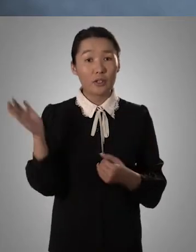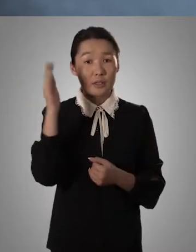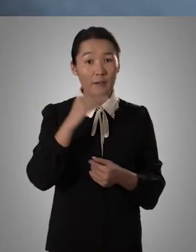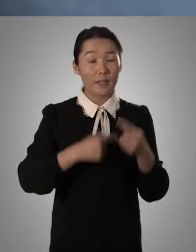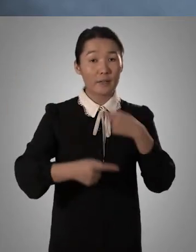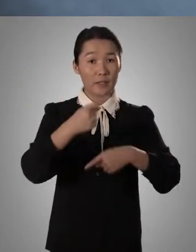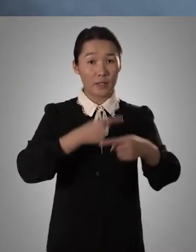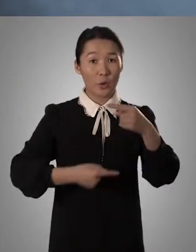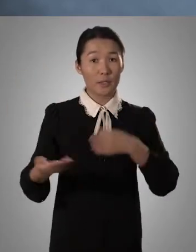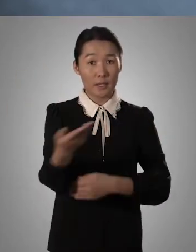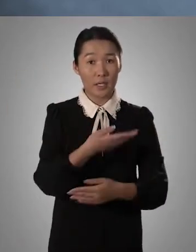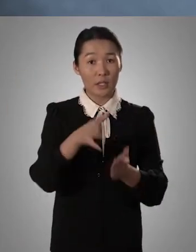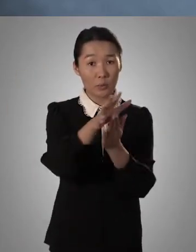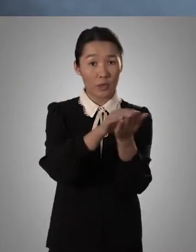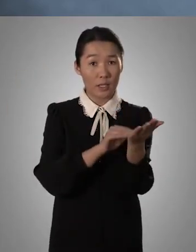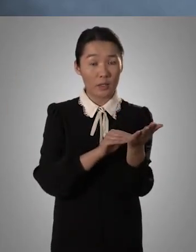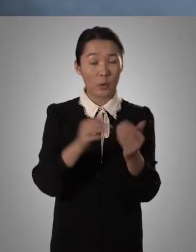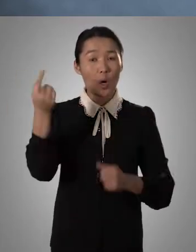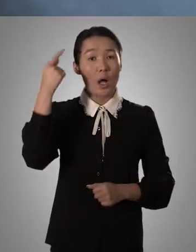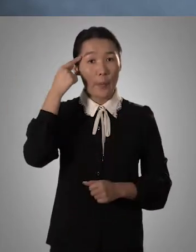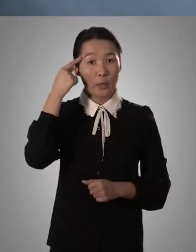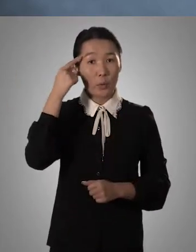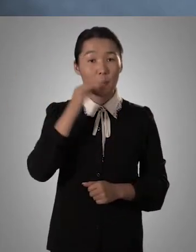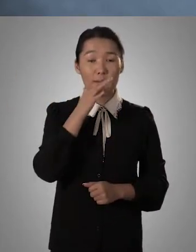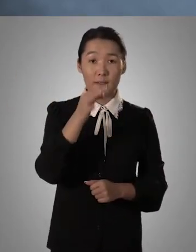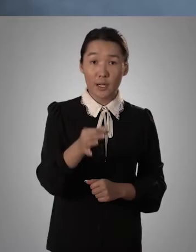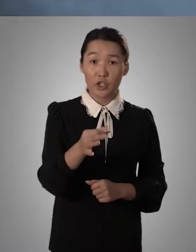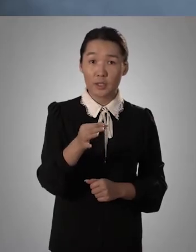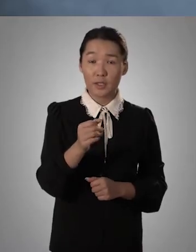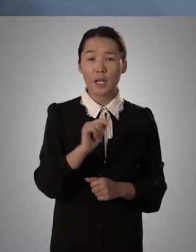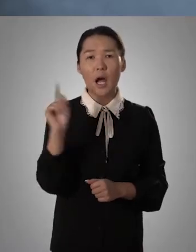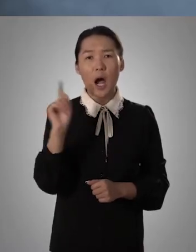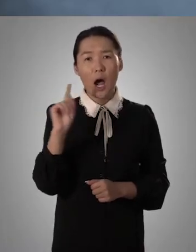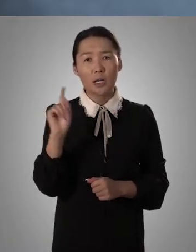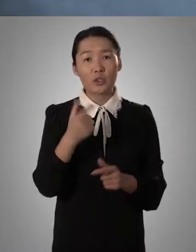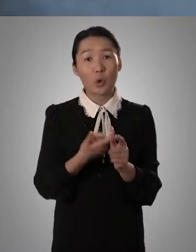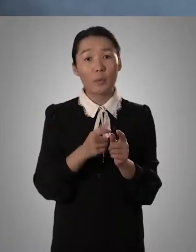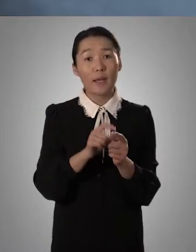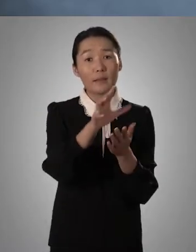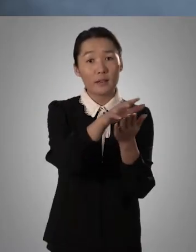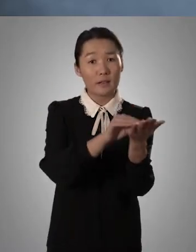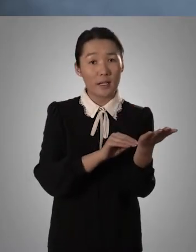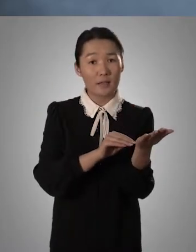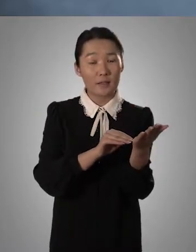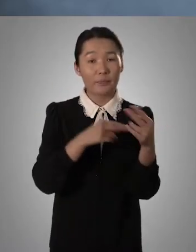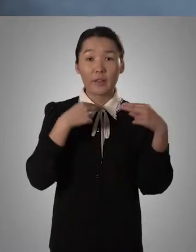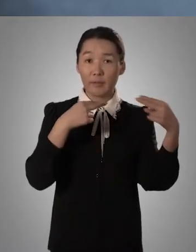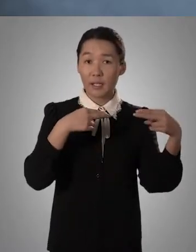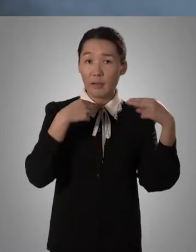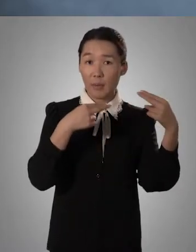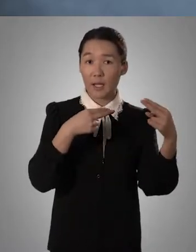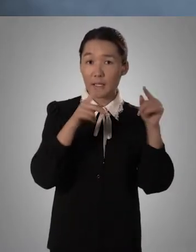к нашему тексту подумайте и скажите о чем этот текст внимание